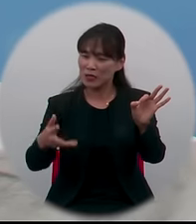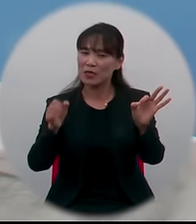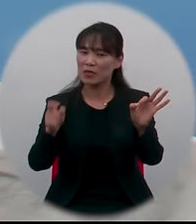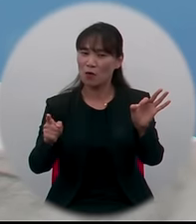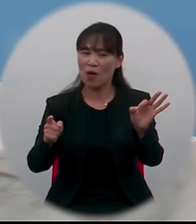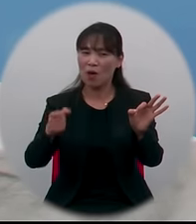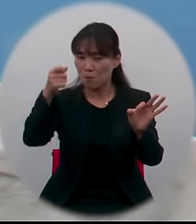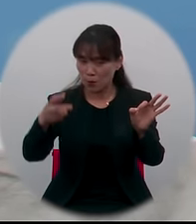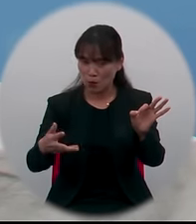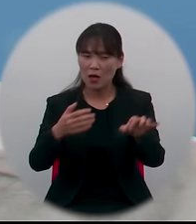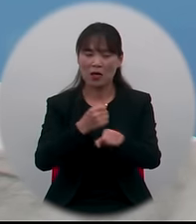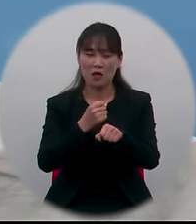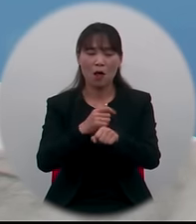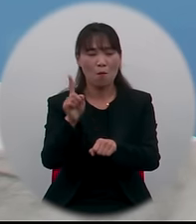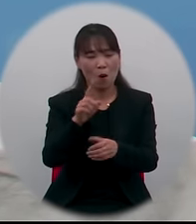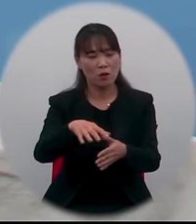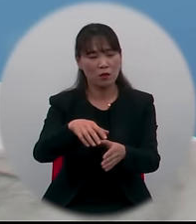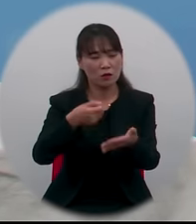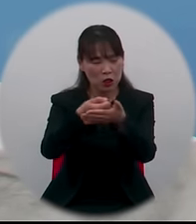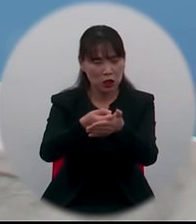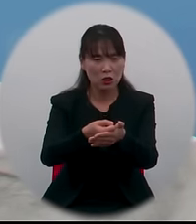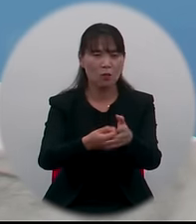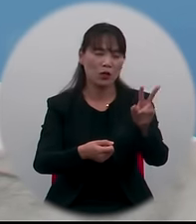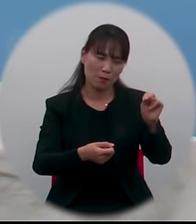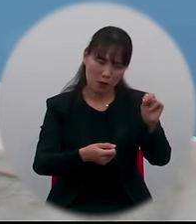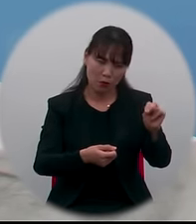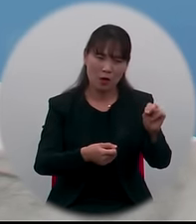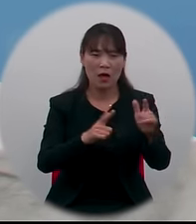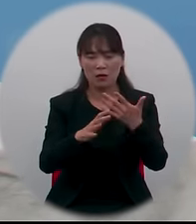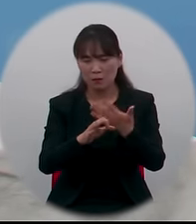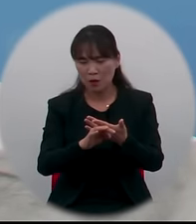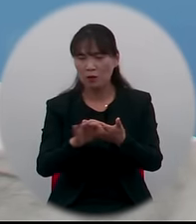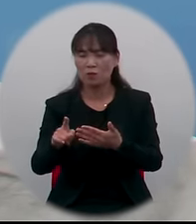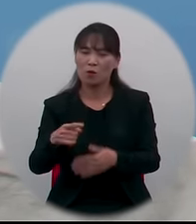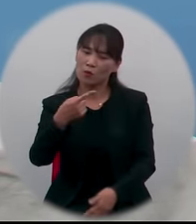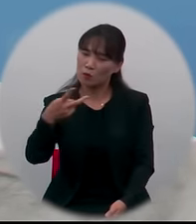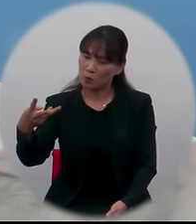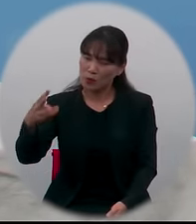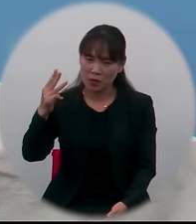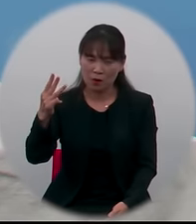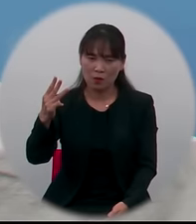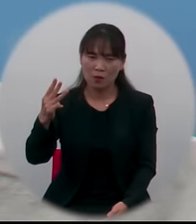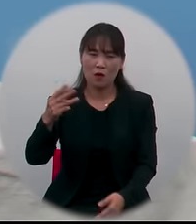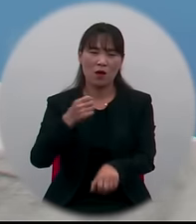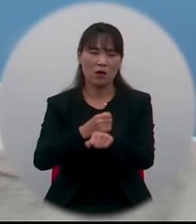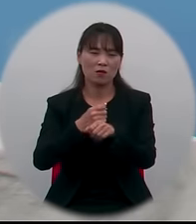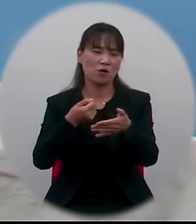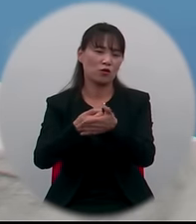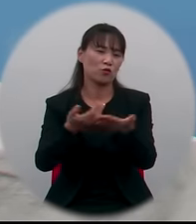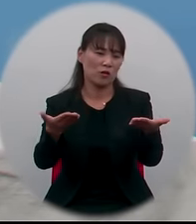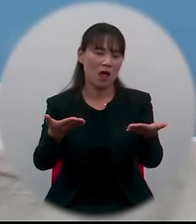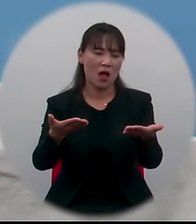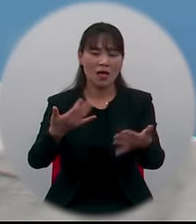금액과 뽑을 수 있는 기회를 정확하게 구분 해 주셔야 돼요 한계를 정해서 2만 원이면 2만 원 세 번이면 세